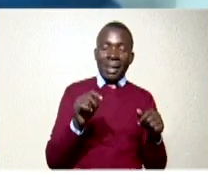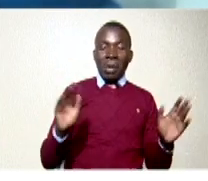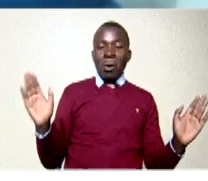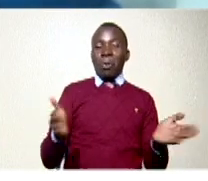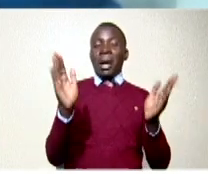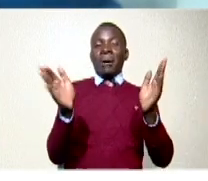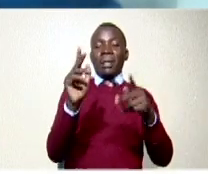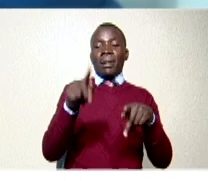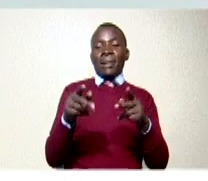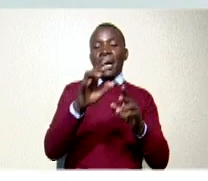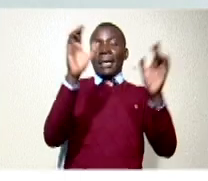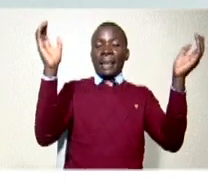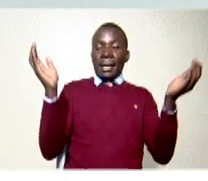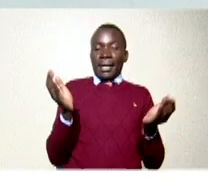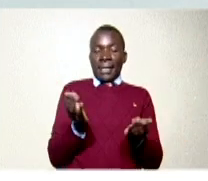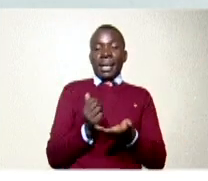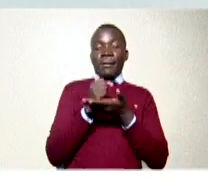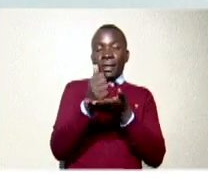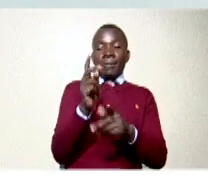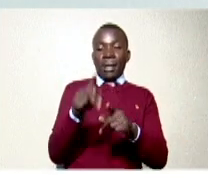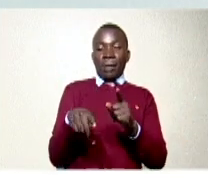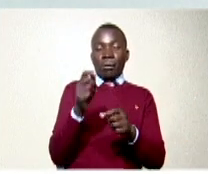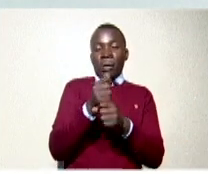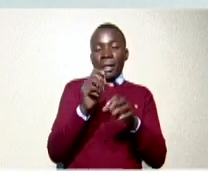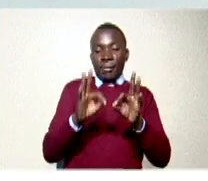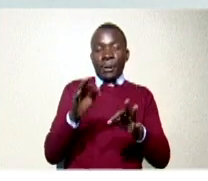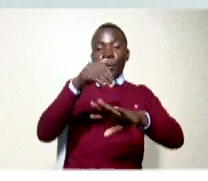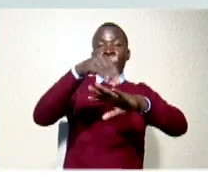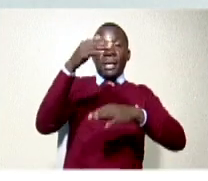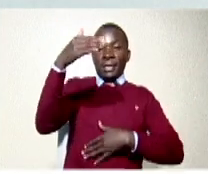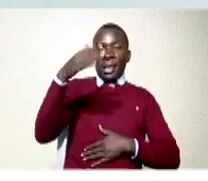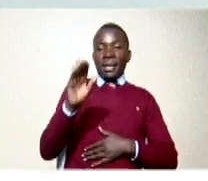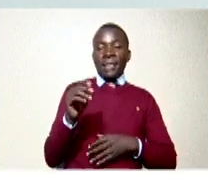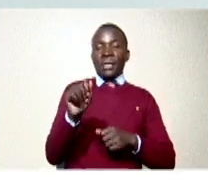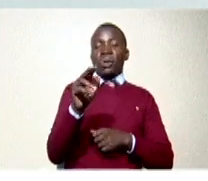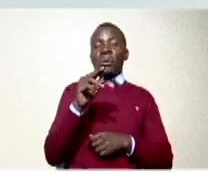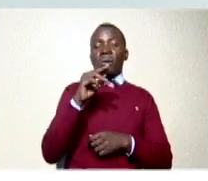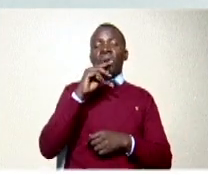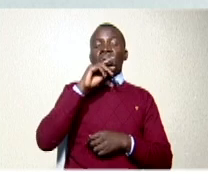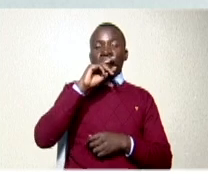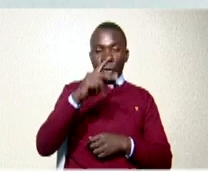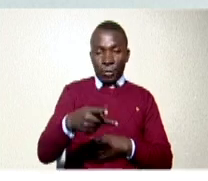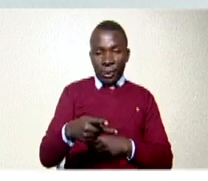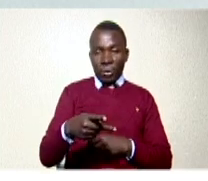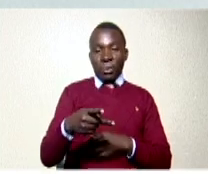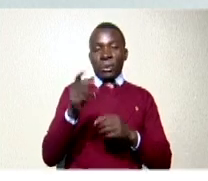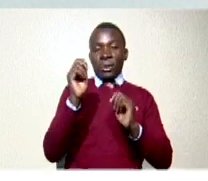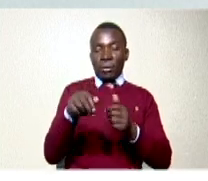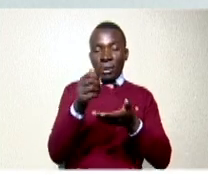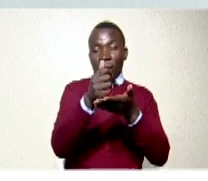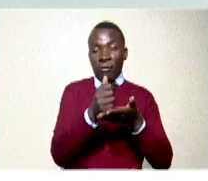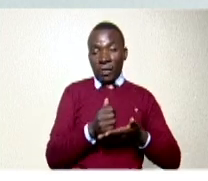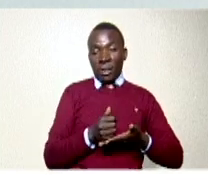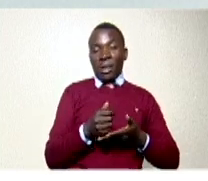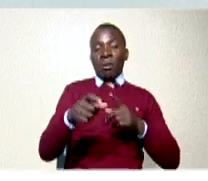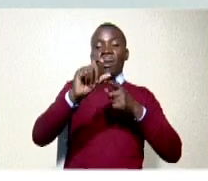gukangurira abantu hari ikigega gihari gifasha abantu gukora ibintu byoherezwa hanze so niwo muti uzatuma dushobora kongera amafaranga dukura